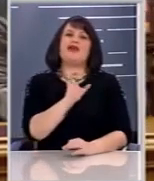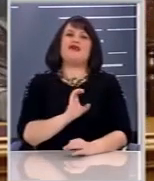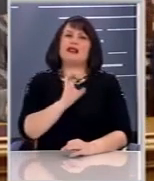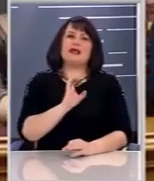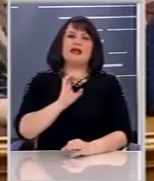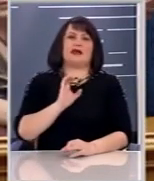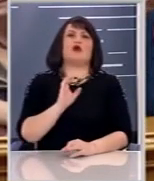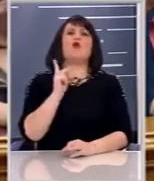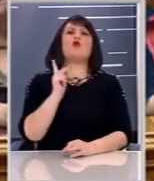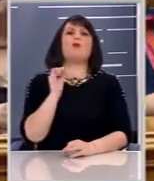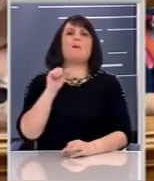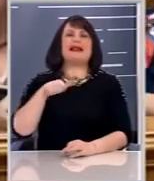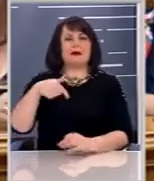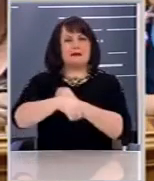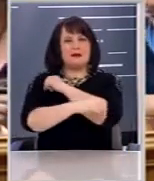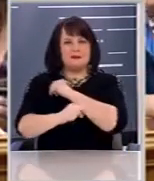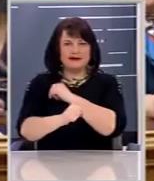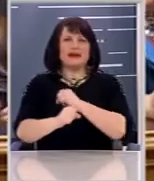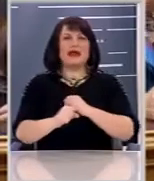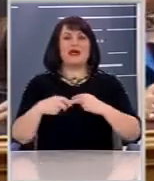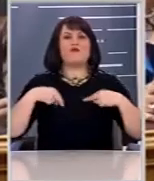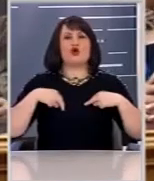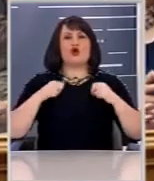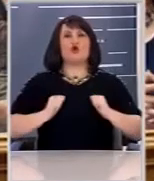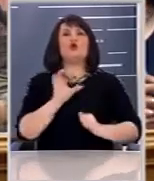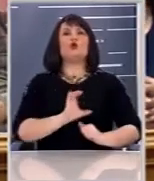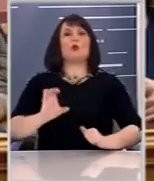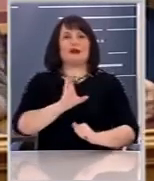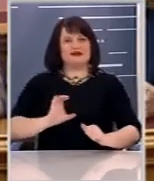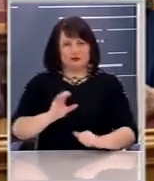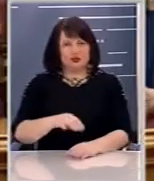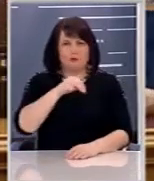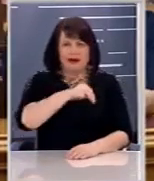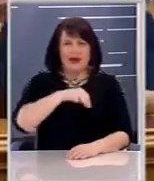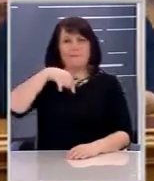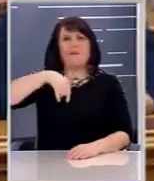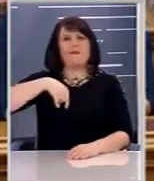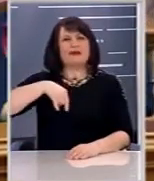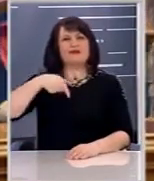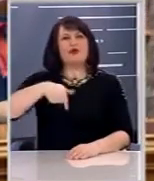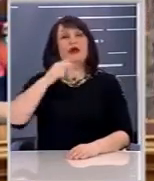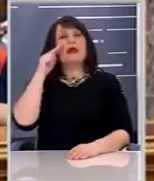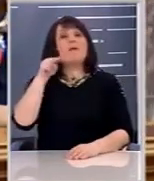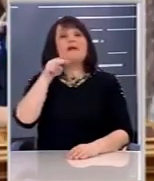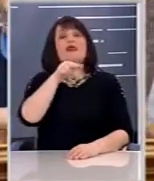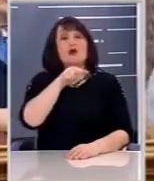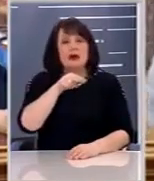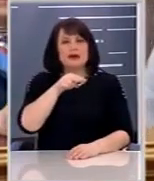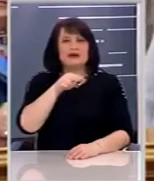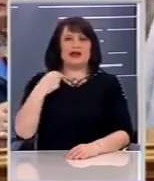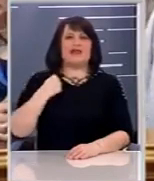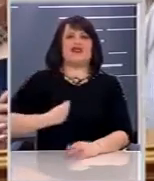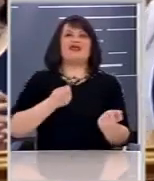Κουρνέτα, Γενική Γραμματέας Υπουργείου Τουρισμού, η κυρία Μαρία Παπασπύρου, Γενική Επιθεωρήτρια